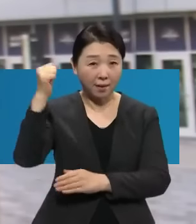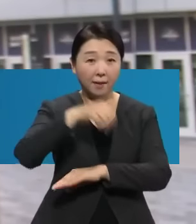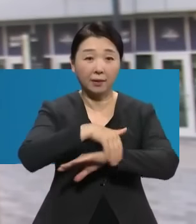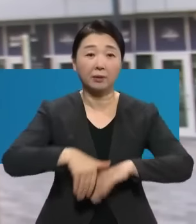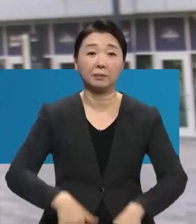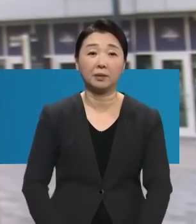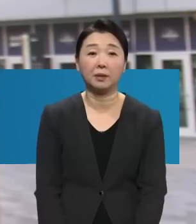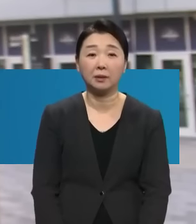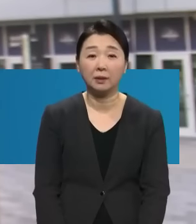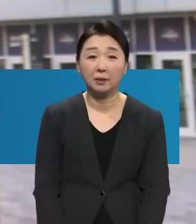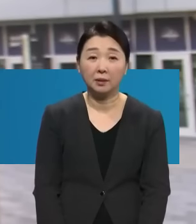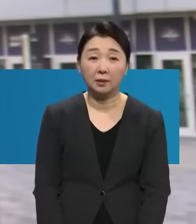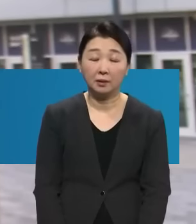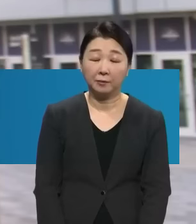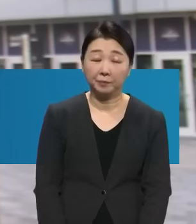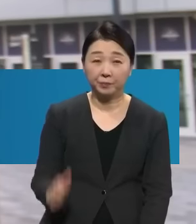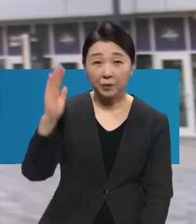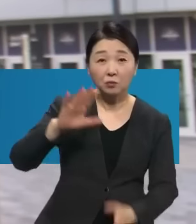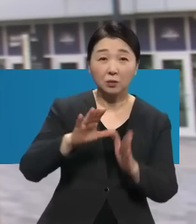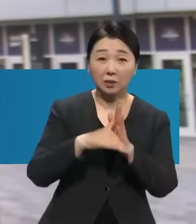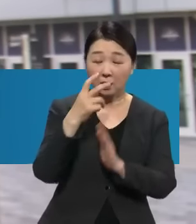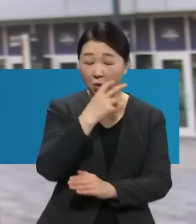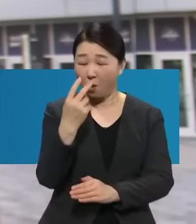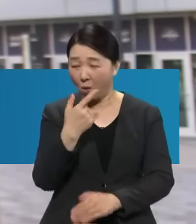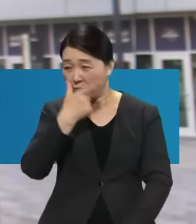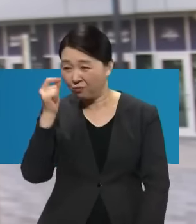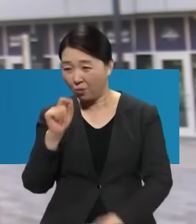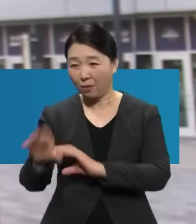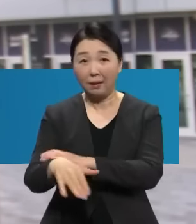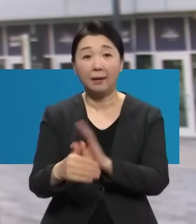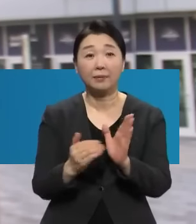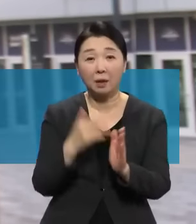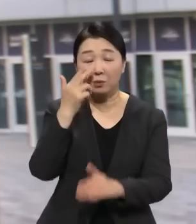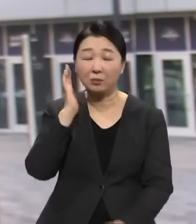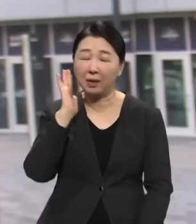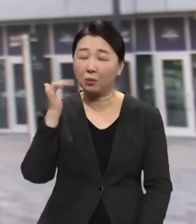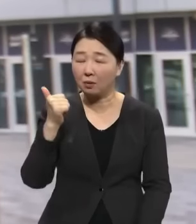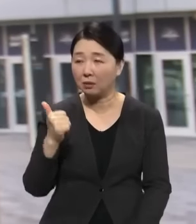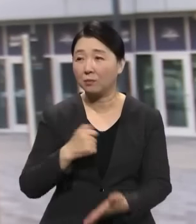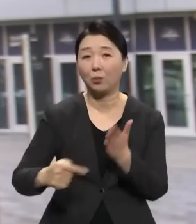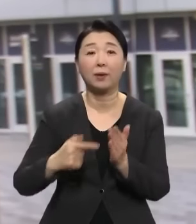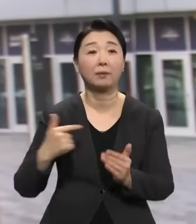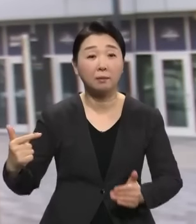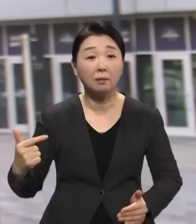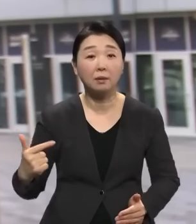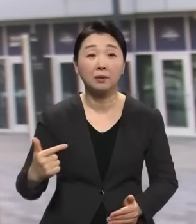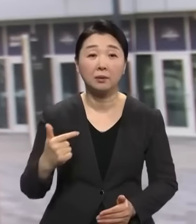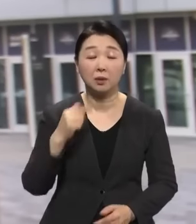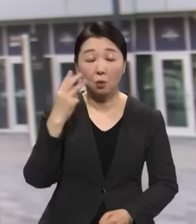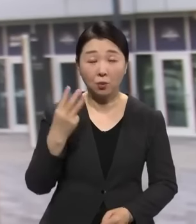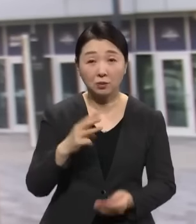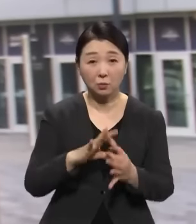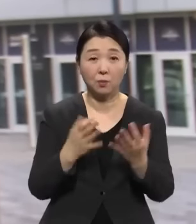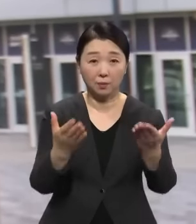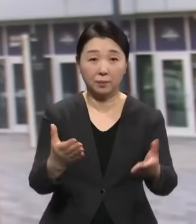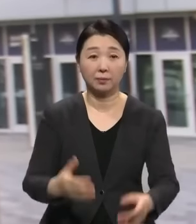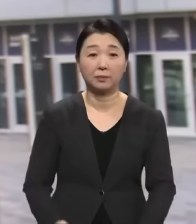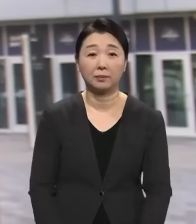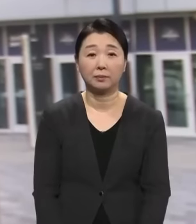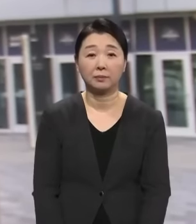계획입니다 유세의 경호가 미 미흡했다는 점이 바이든 대통령을 곤경에 빠뜨렸습니다 워싱턴의 김필규 기자가 나가